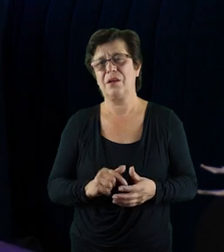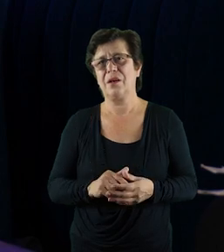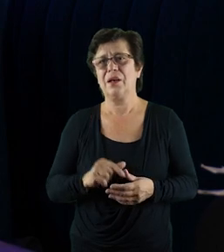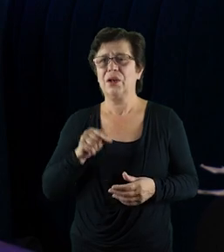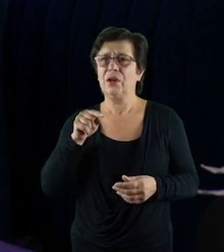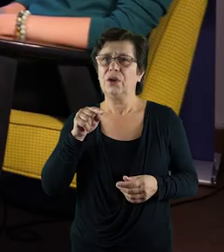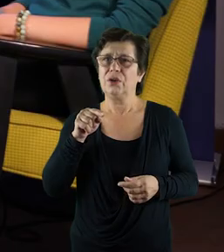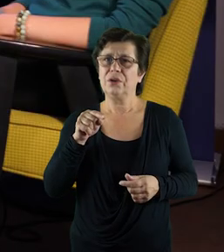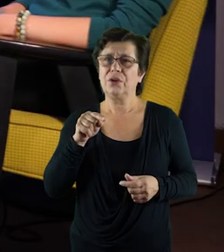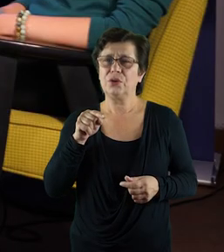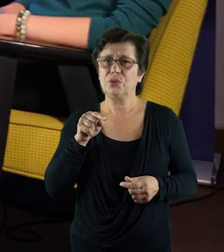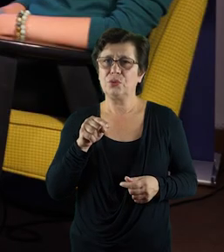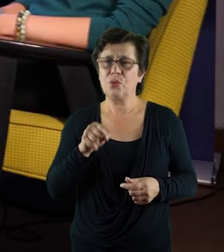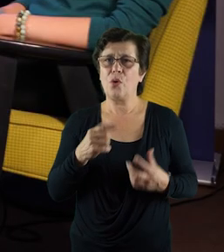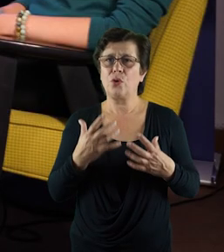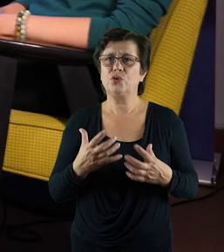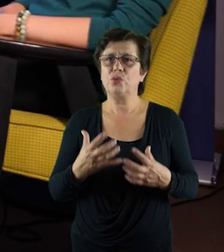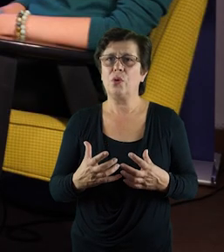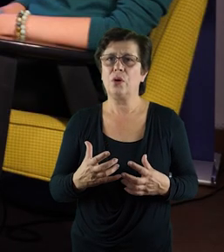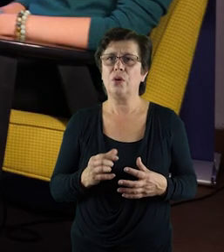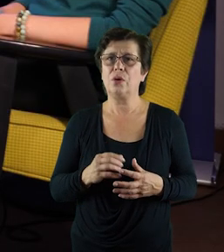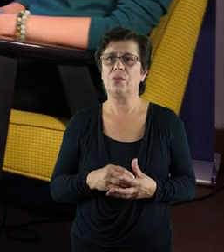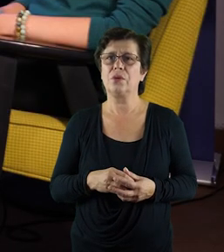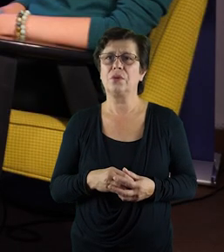chodziło generalnie o to, że